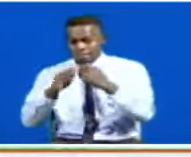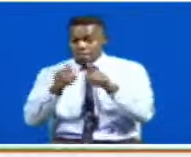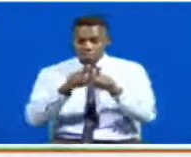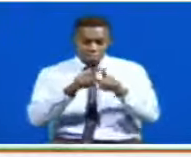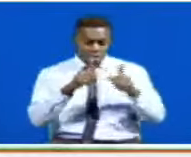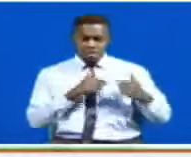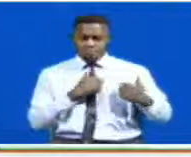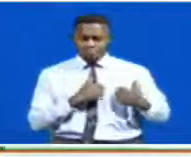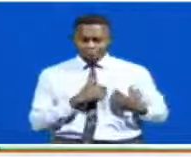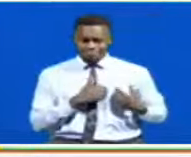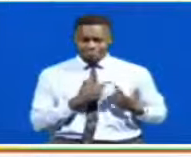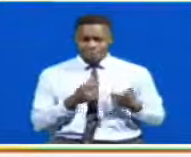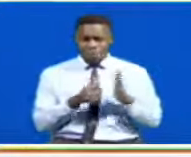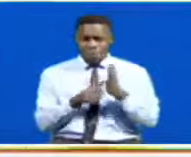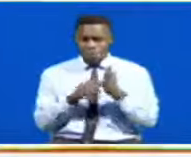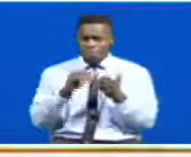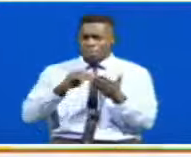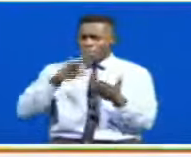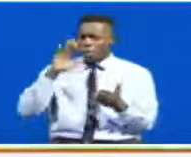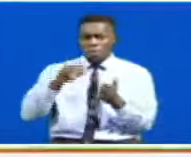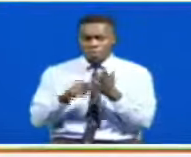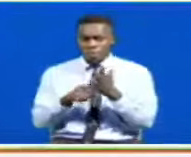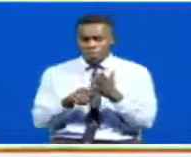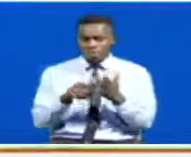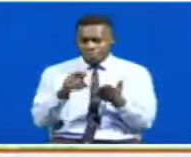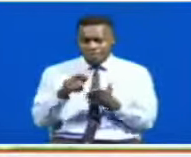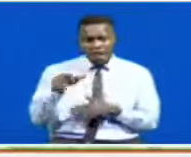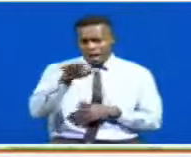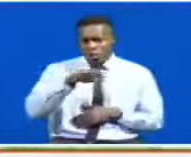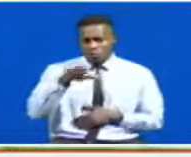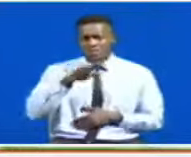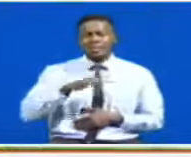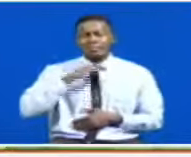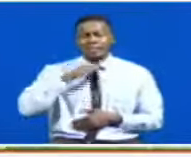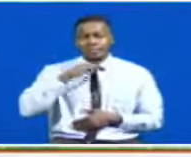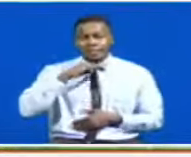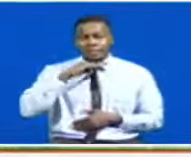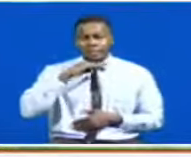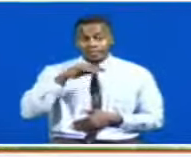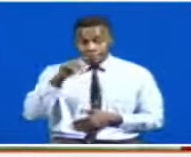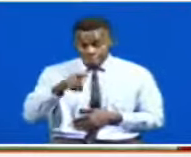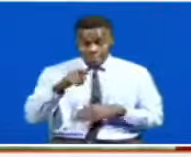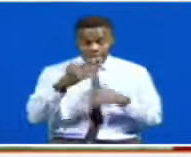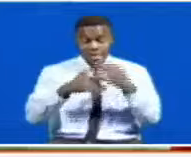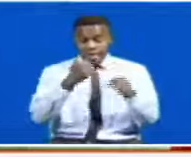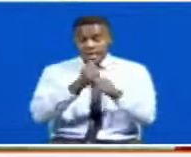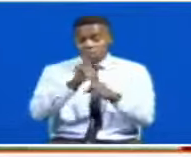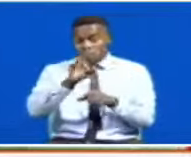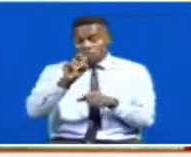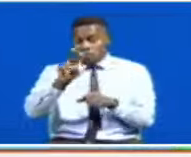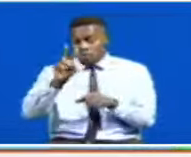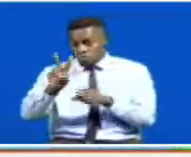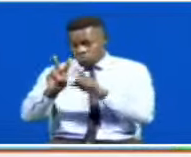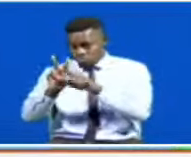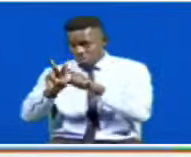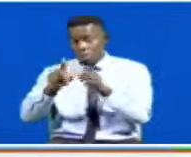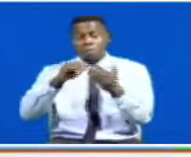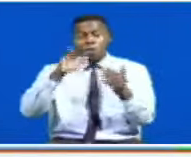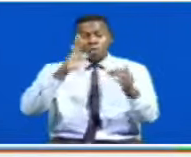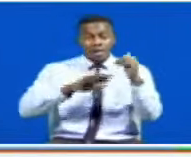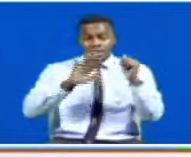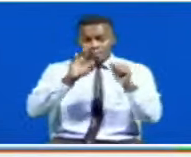umo miongoni mwa maradhi ambayo yanayochangia idadi kubwa ya vifo duniani. Mnamo mwaka 2022 inakadiriwa kuwa watu